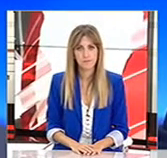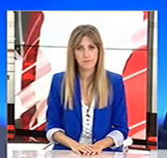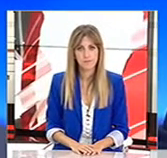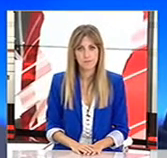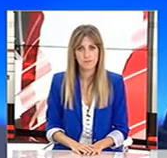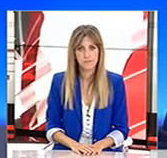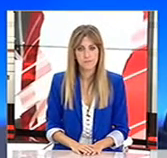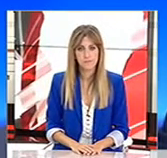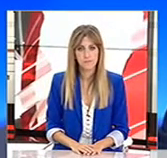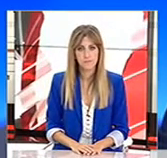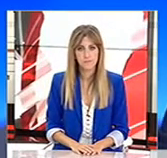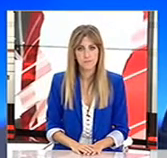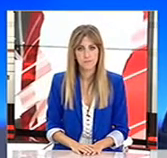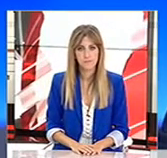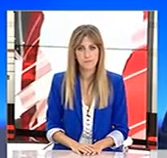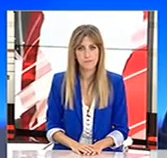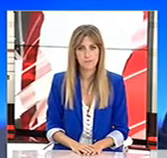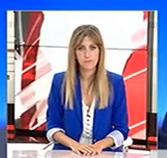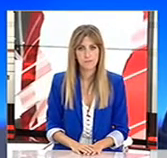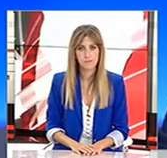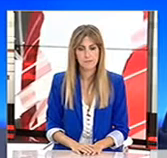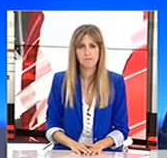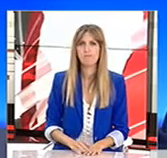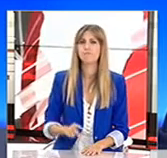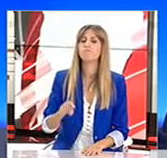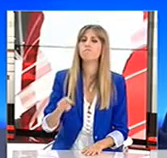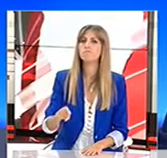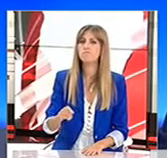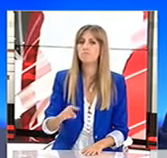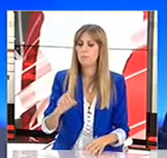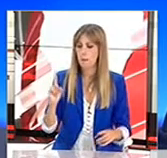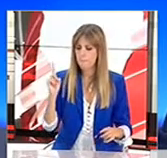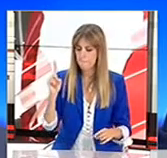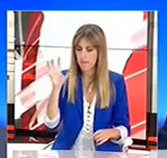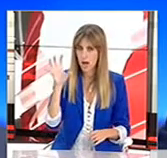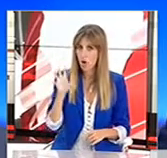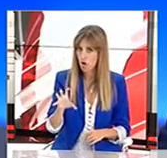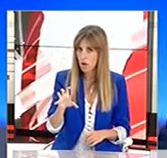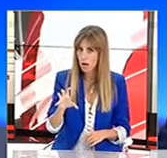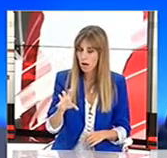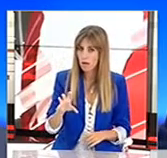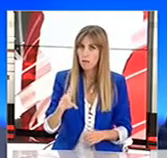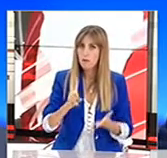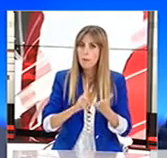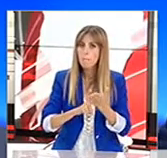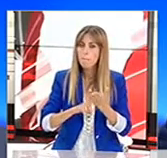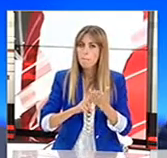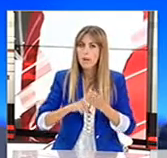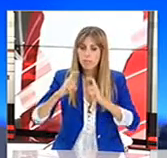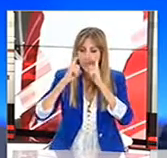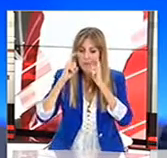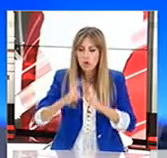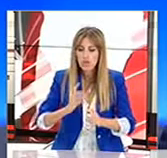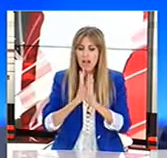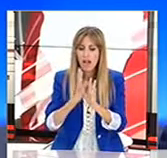εξέλιξη να καλείται μια χώρα να κάνει δημοψήφισμα για το πώς